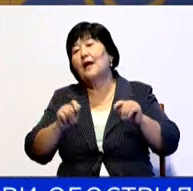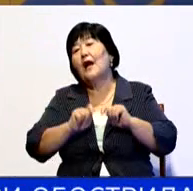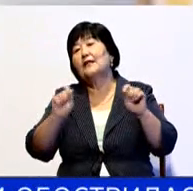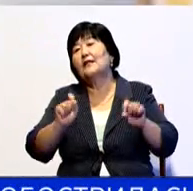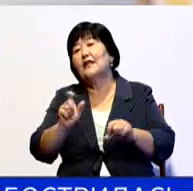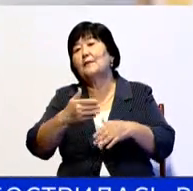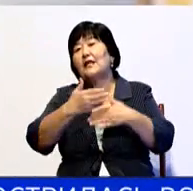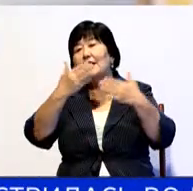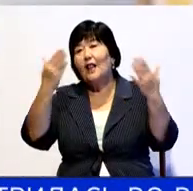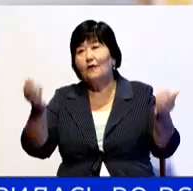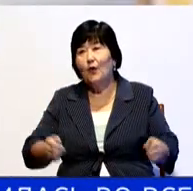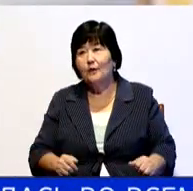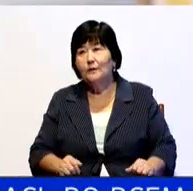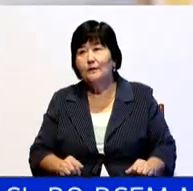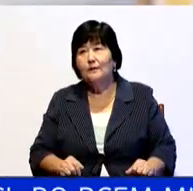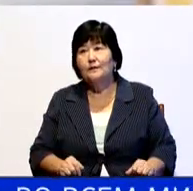над головой.